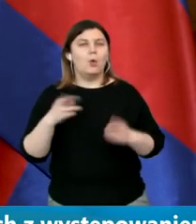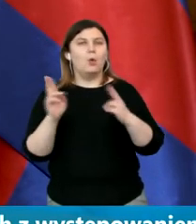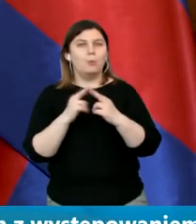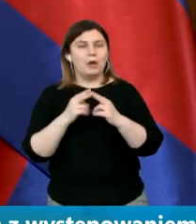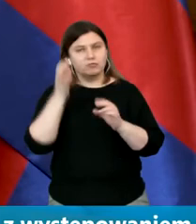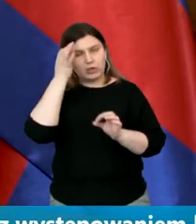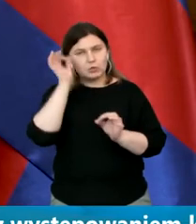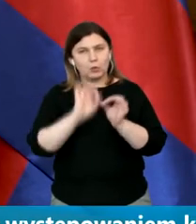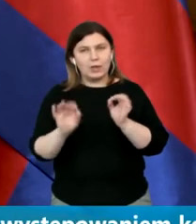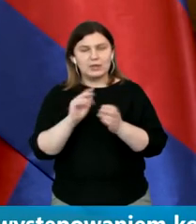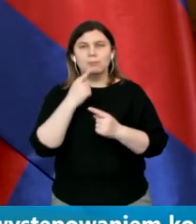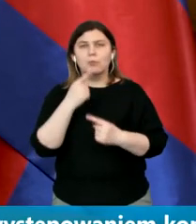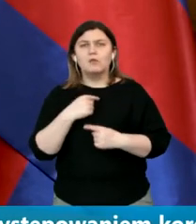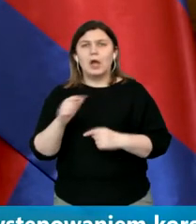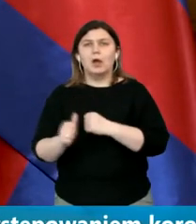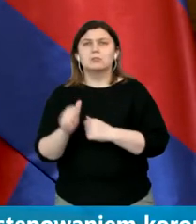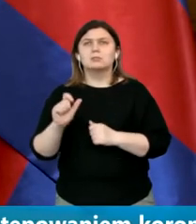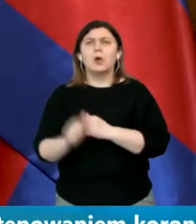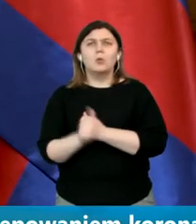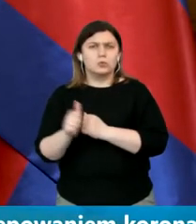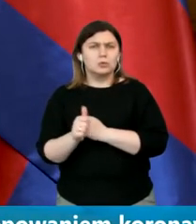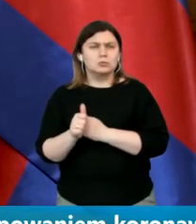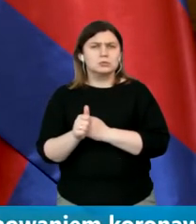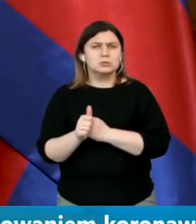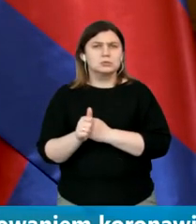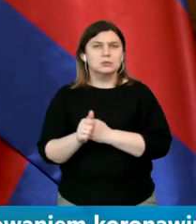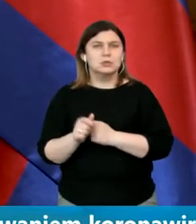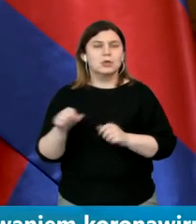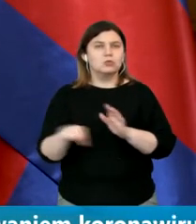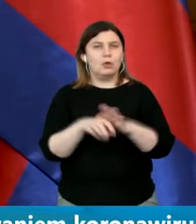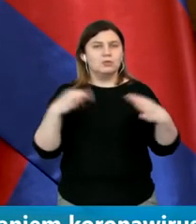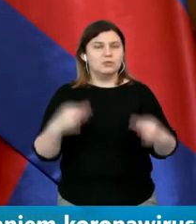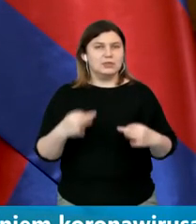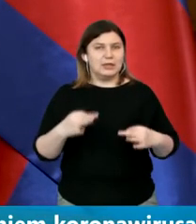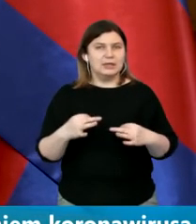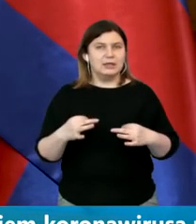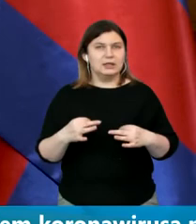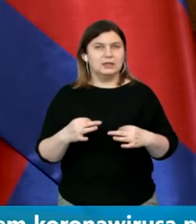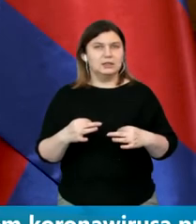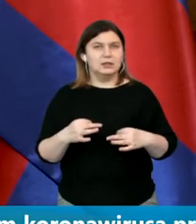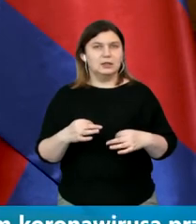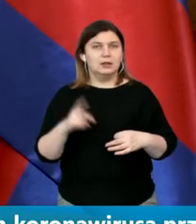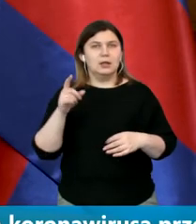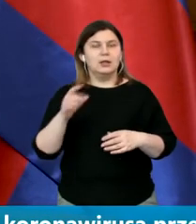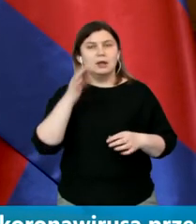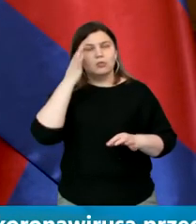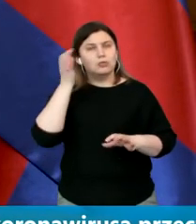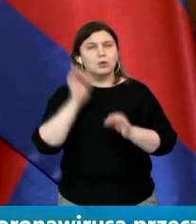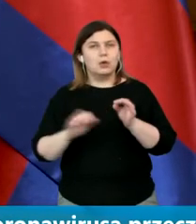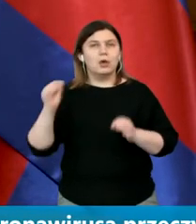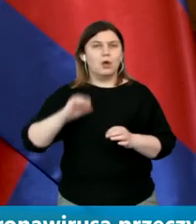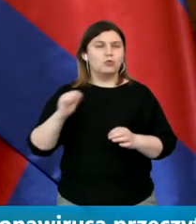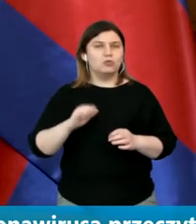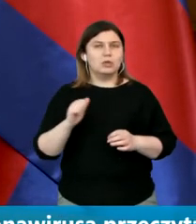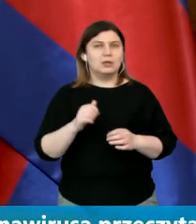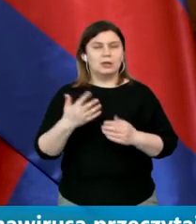sprecyzują swoje oczekiwania w tym zakresie. Do tej pory takie sprecyzowanie oczekiwań do